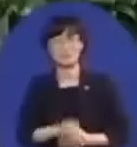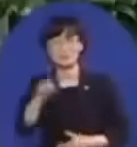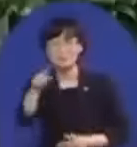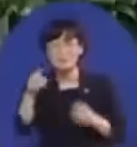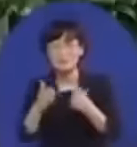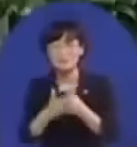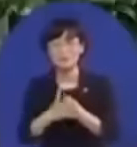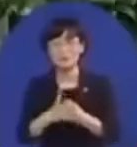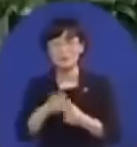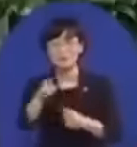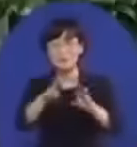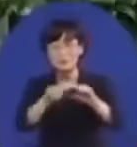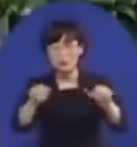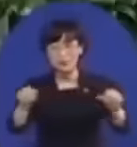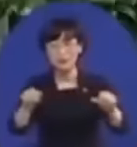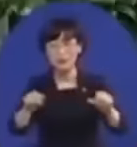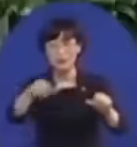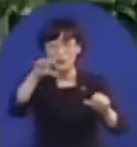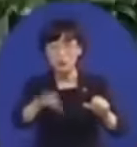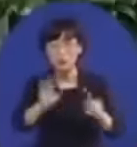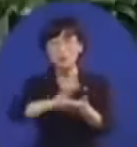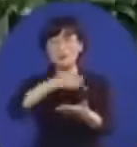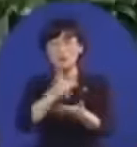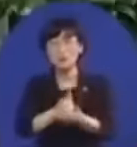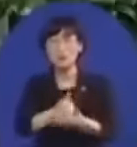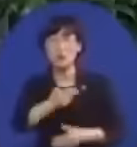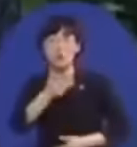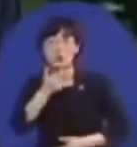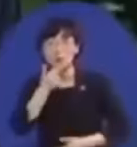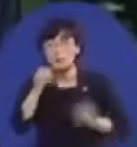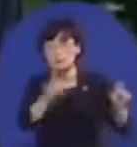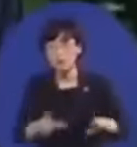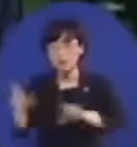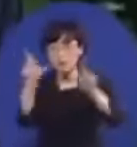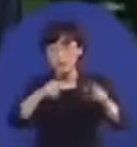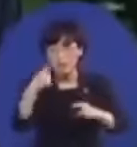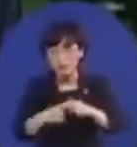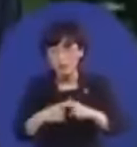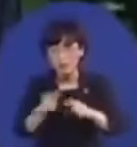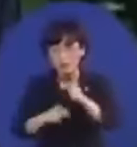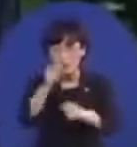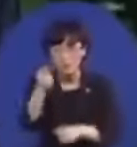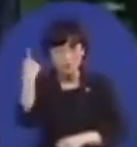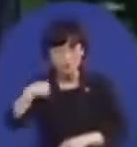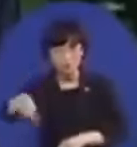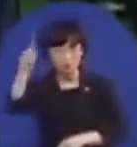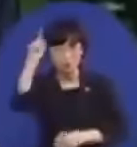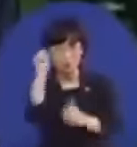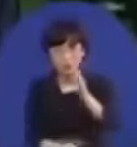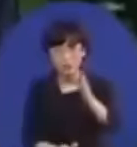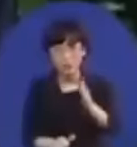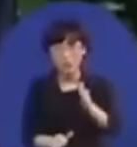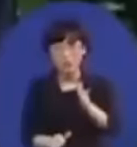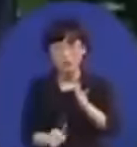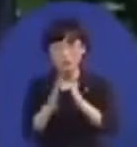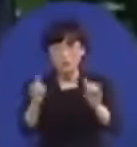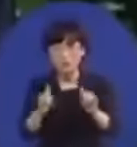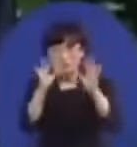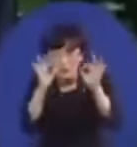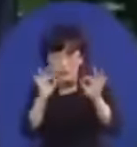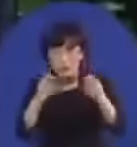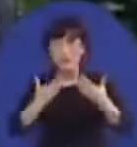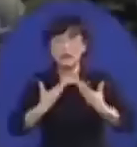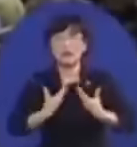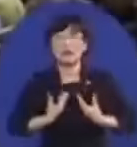그러므로 이 땅에서 그리스도 없이 살다가 영원한 지옥으로 떨어진다는 것은 정말